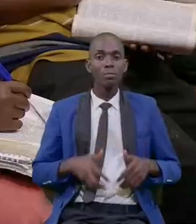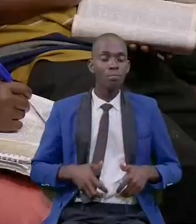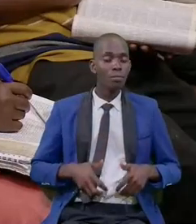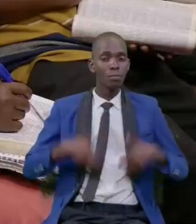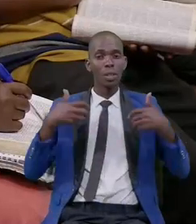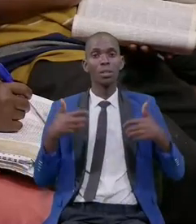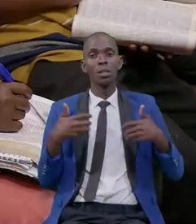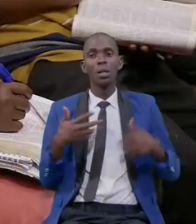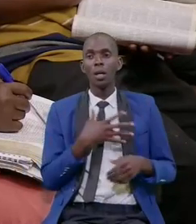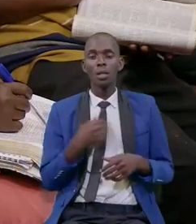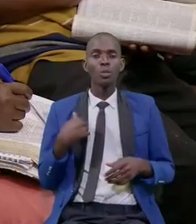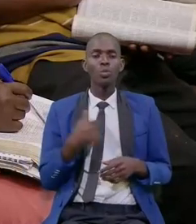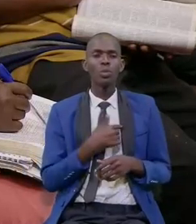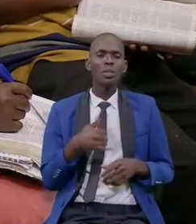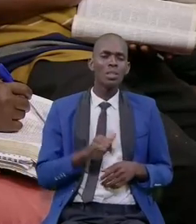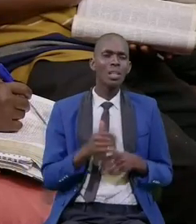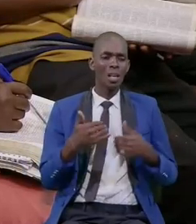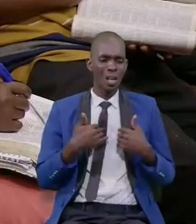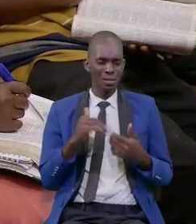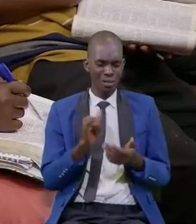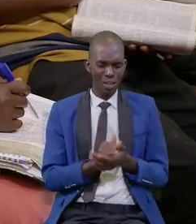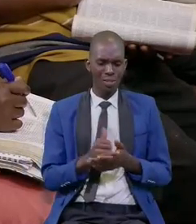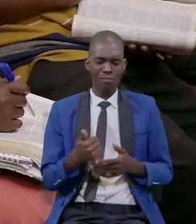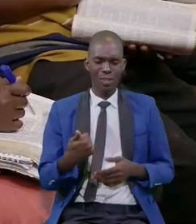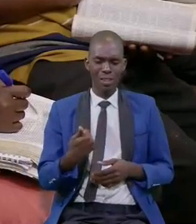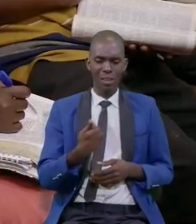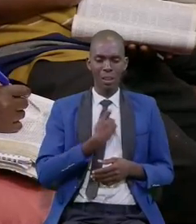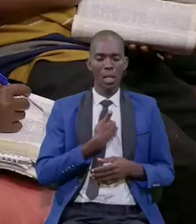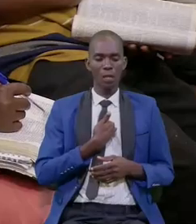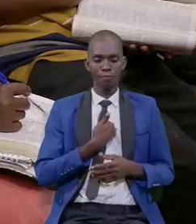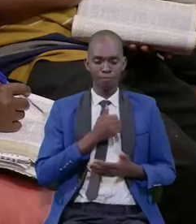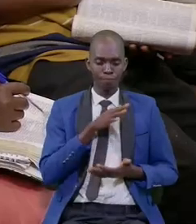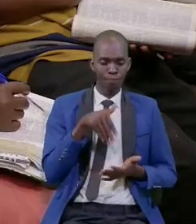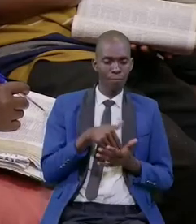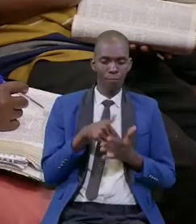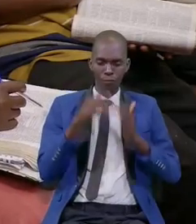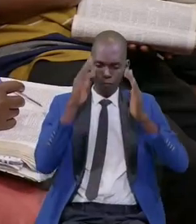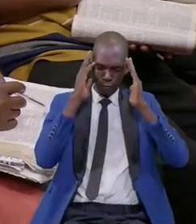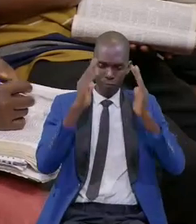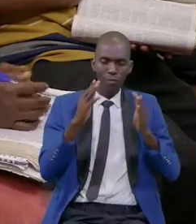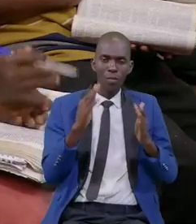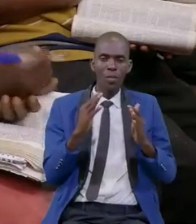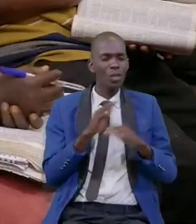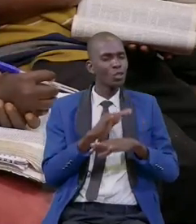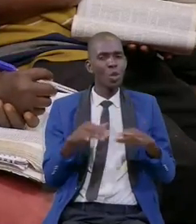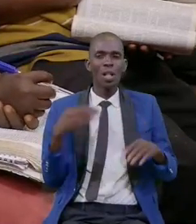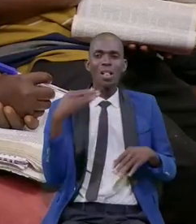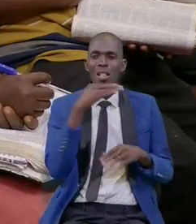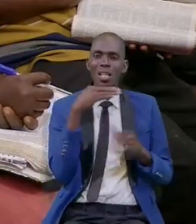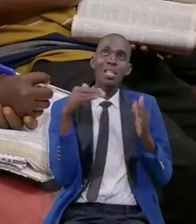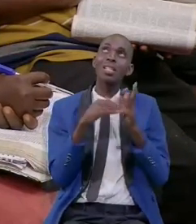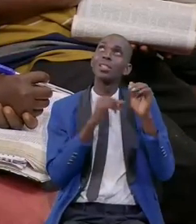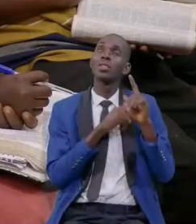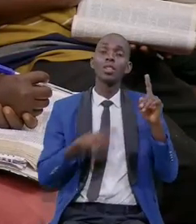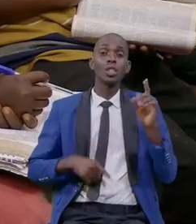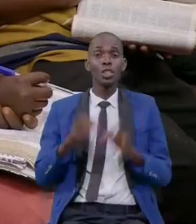ce tempérament hypocrite, on a ce tempérament égocentrique, il ne faut pas mentir.